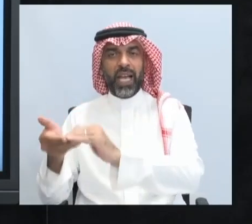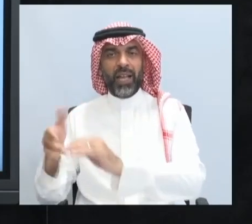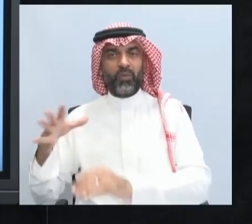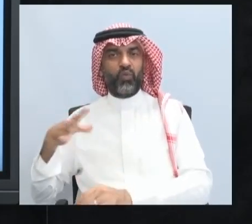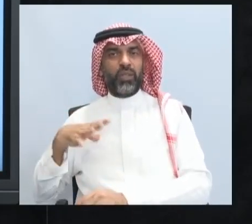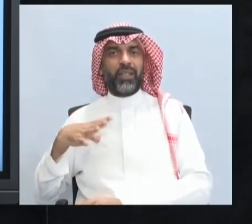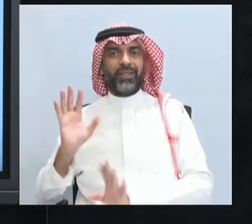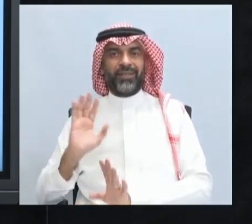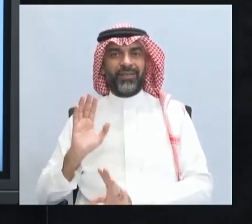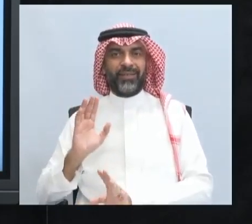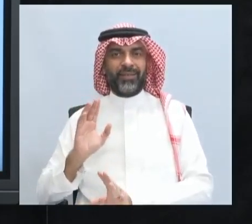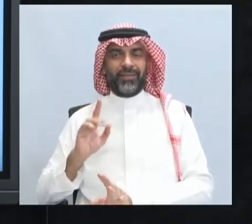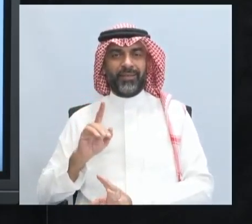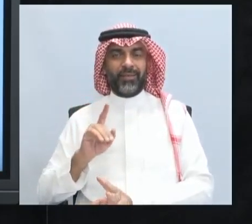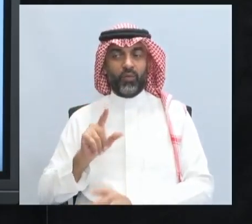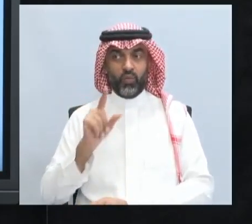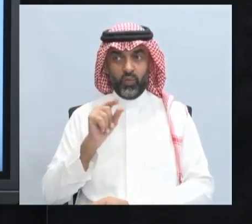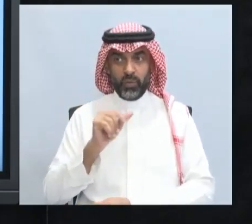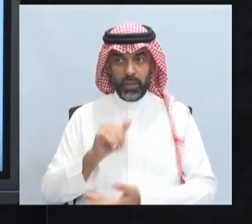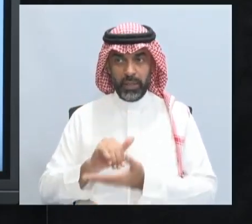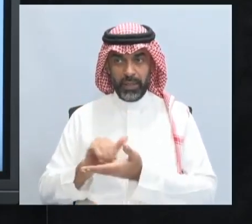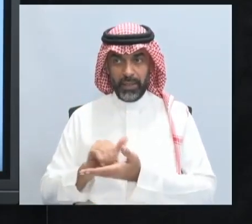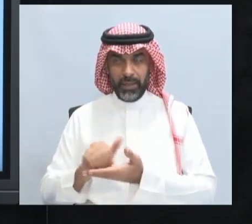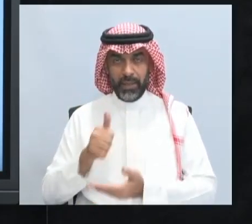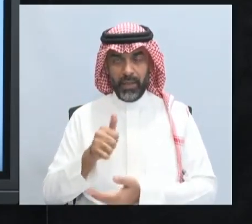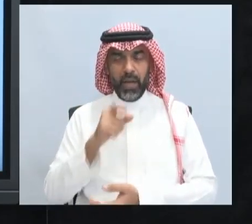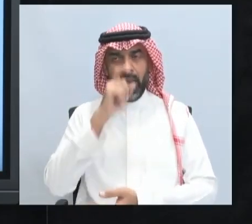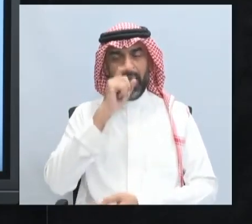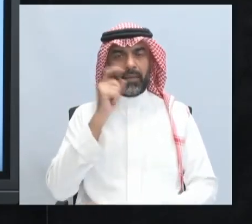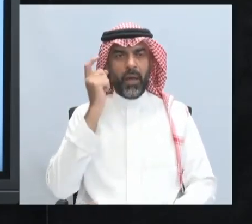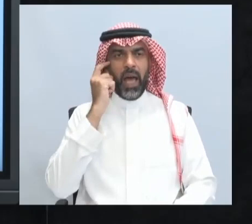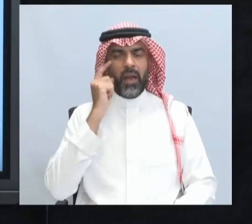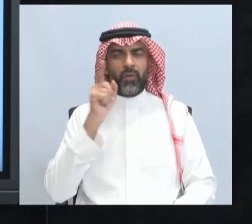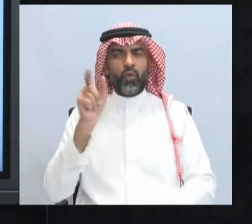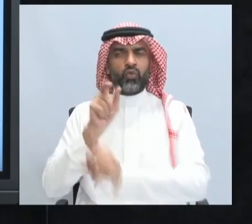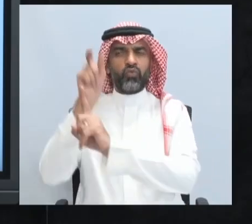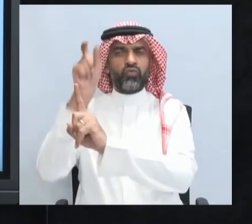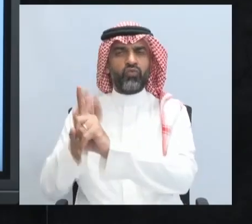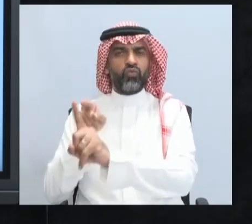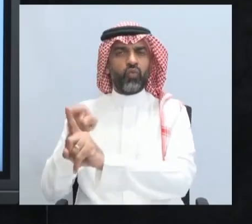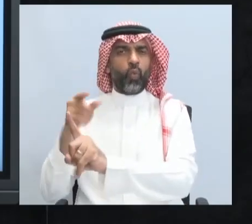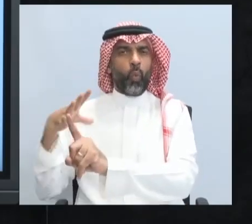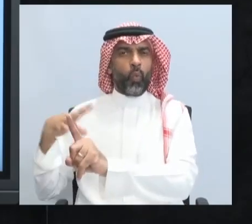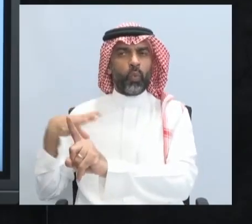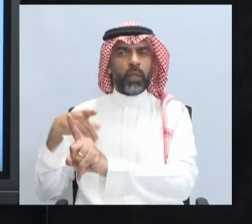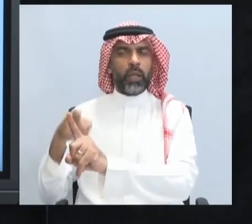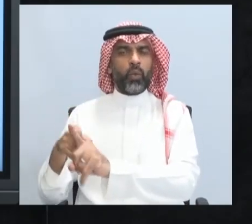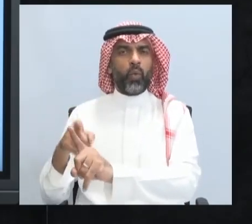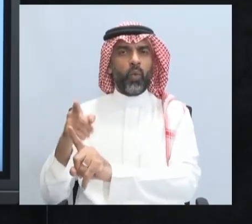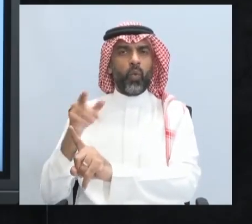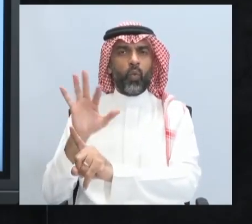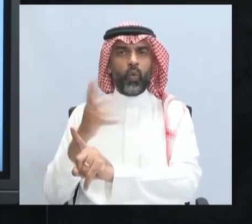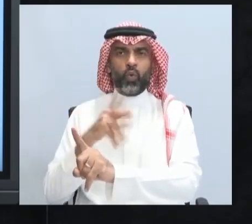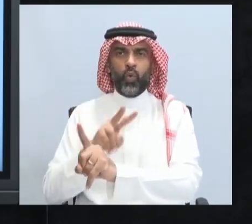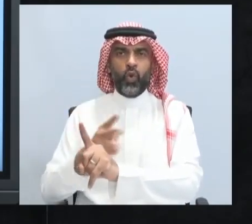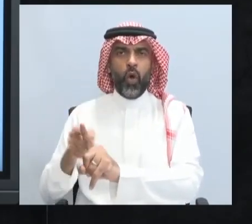في اداء السكرتير هو ان تعرف اولا طبيعه كما ذكرنا شخصيه المدير وطبيعته وتفضيلاته في العمل لكي يساعدك